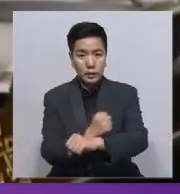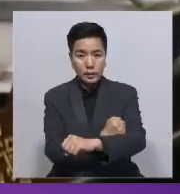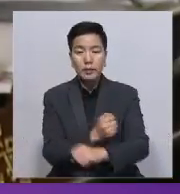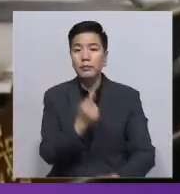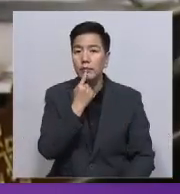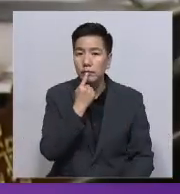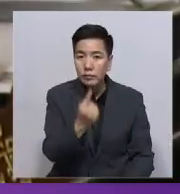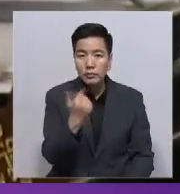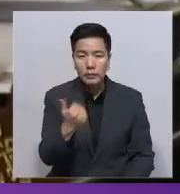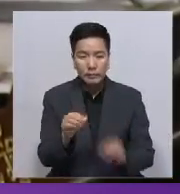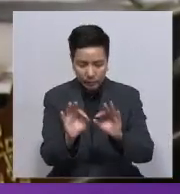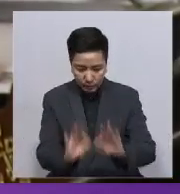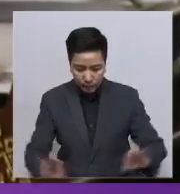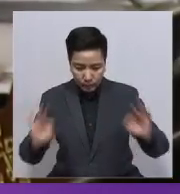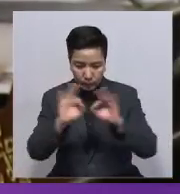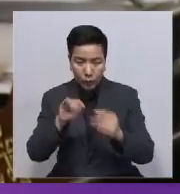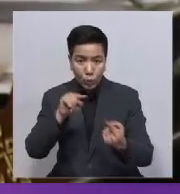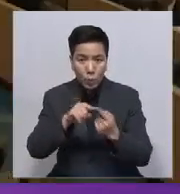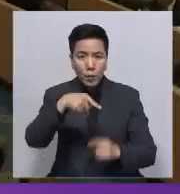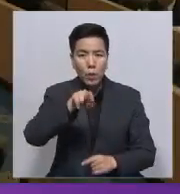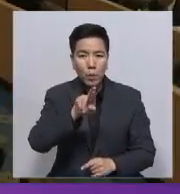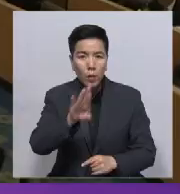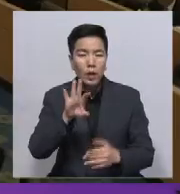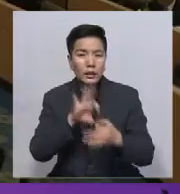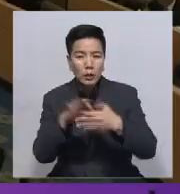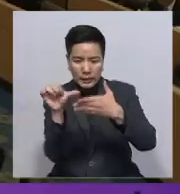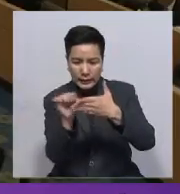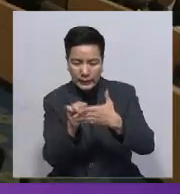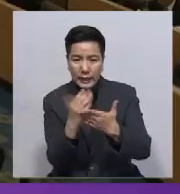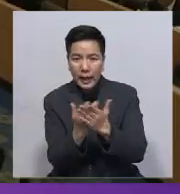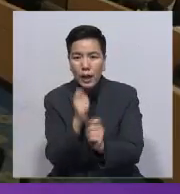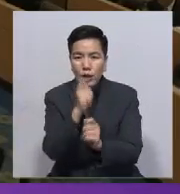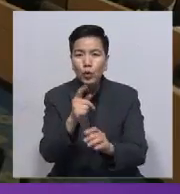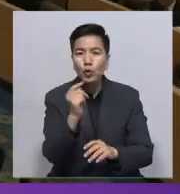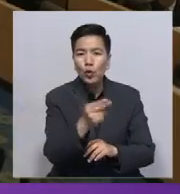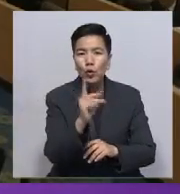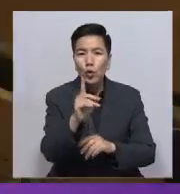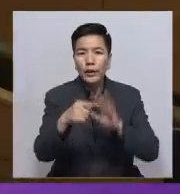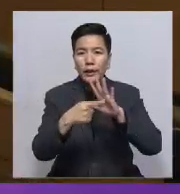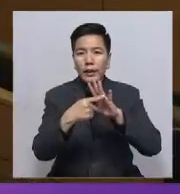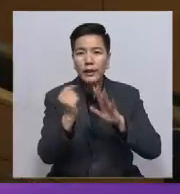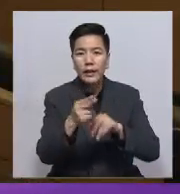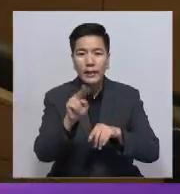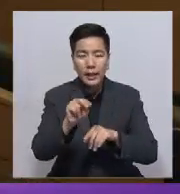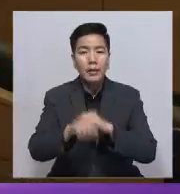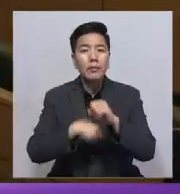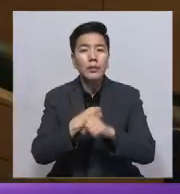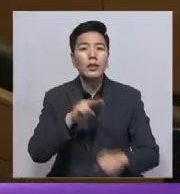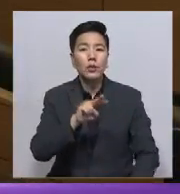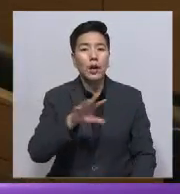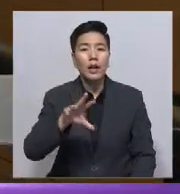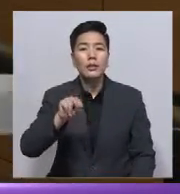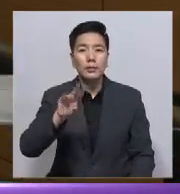แรงงานชี้แจงว่าสาระสำคัญเป็นการแก้ไขเพิ่มเติมพระราชบัญญัติเงินทดแทนปี2537ที่